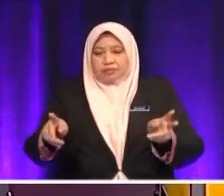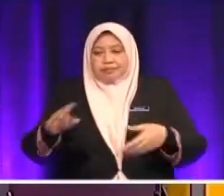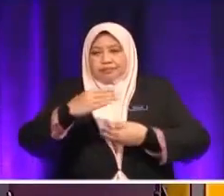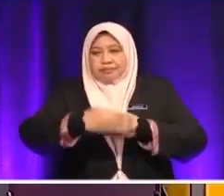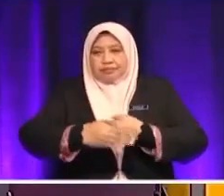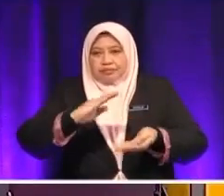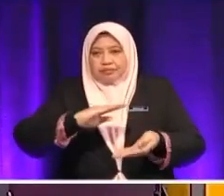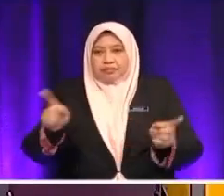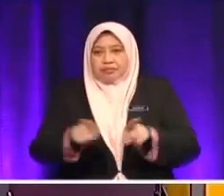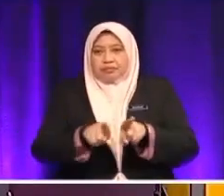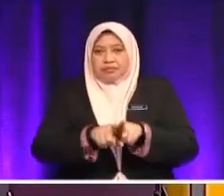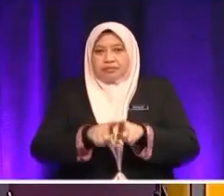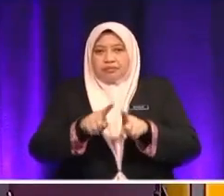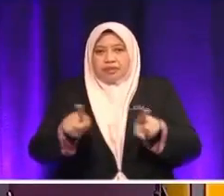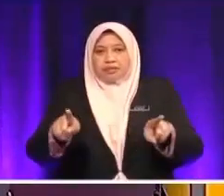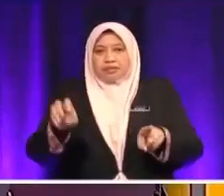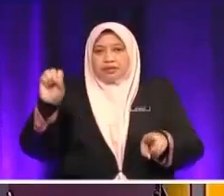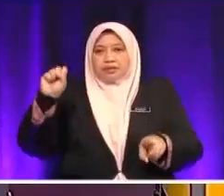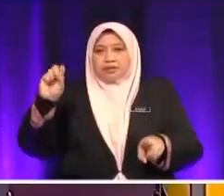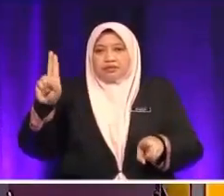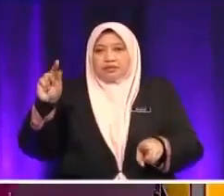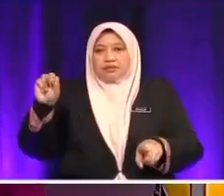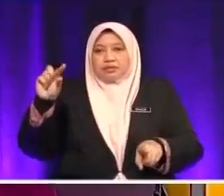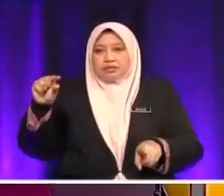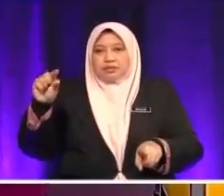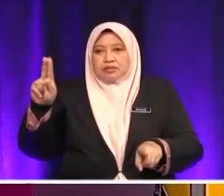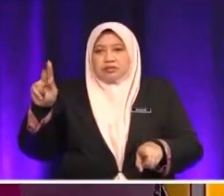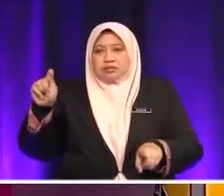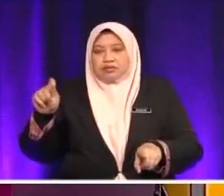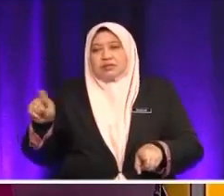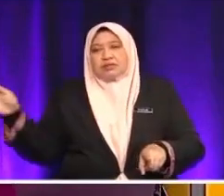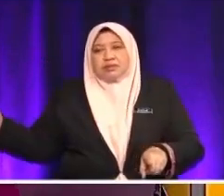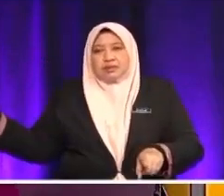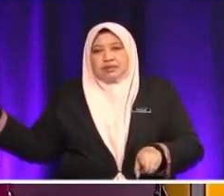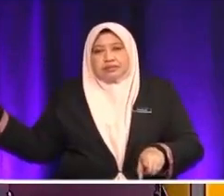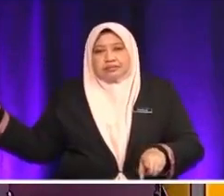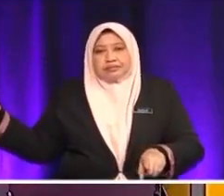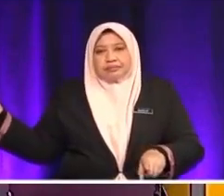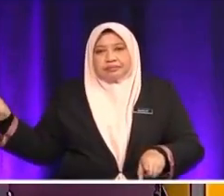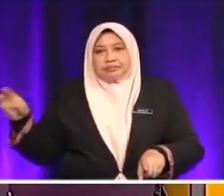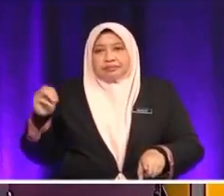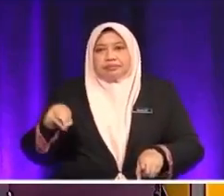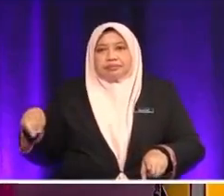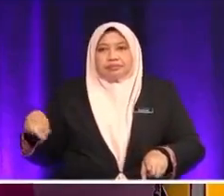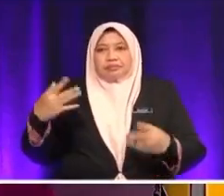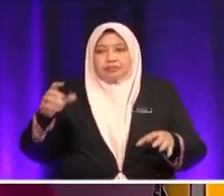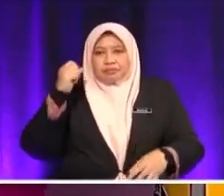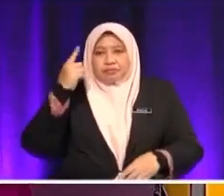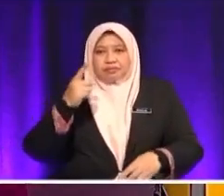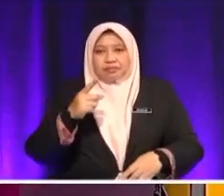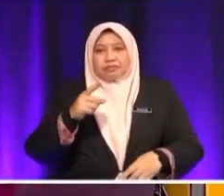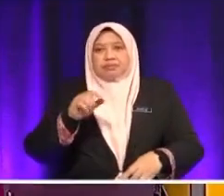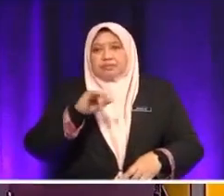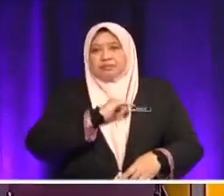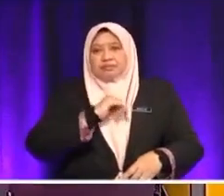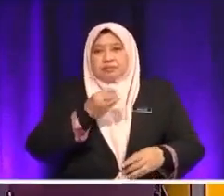lebih panjang ke sebelah kanan oke Hanif nampaknya murid kita udah memahami dan saya ingat sentuh sikit